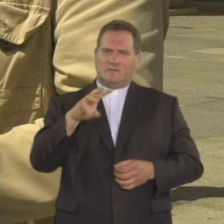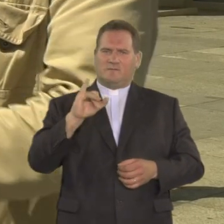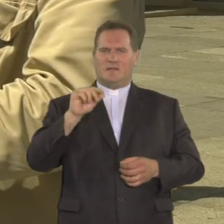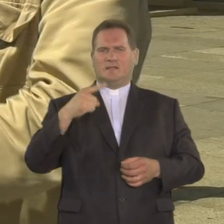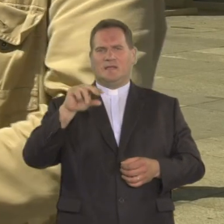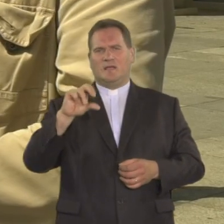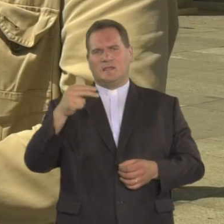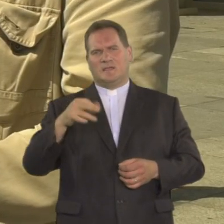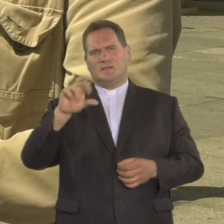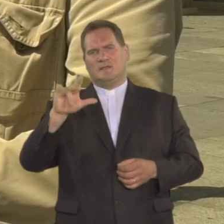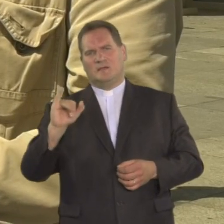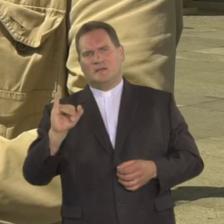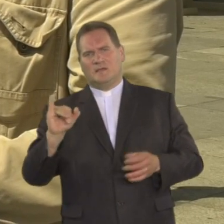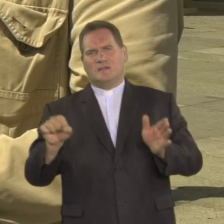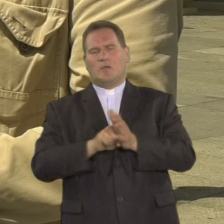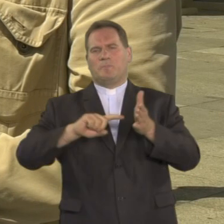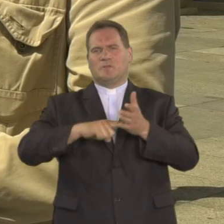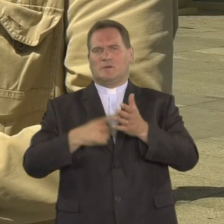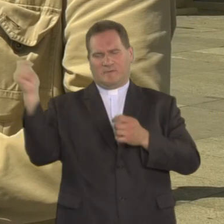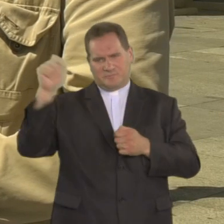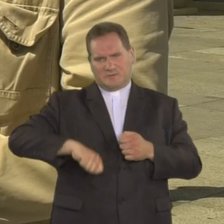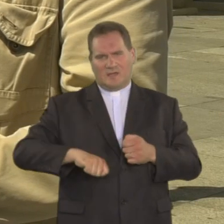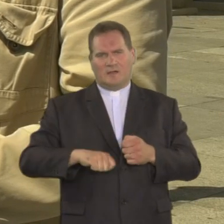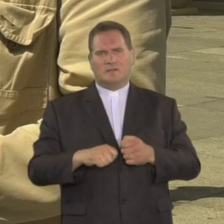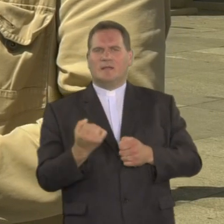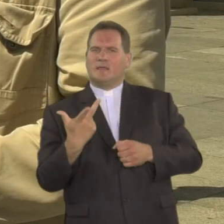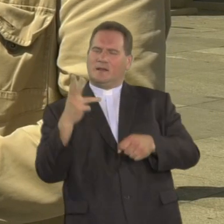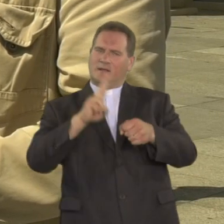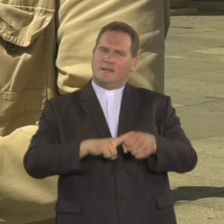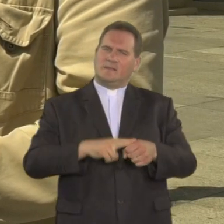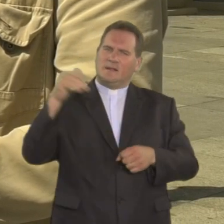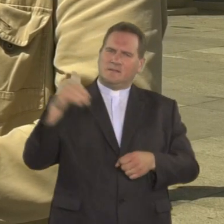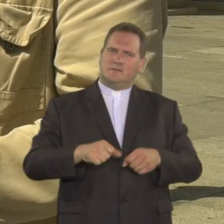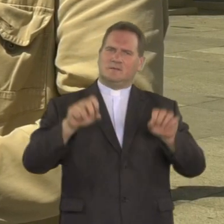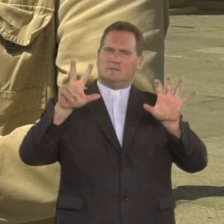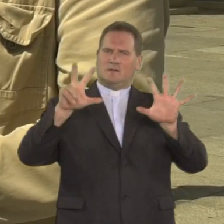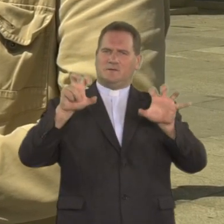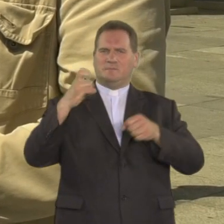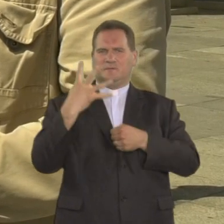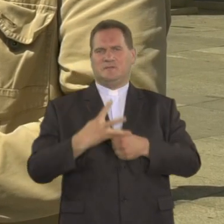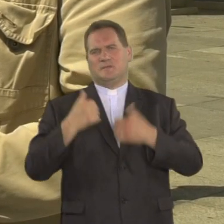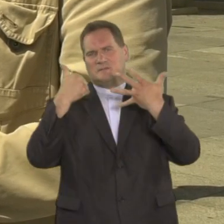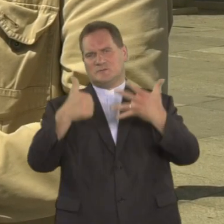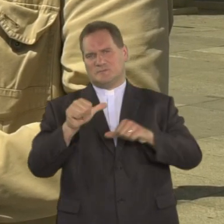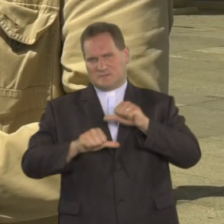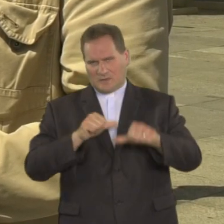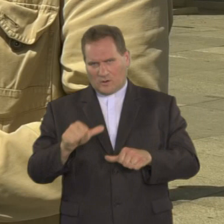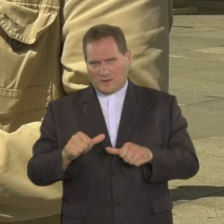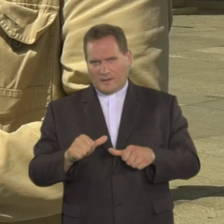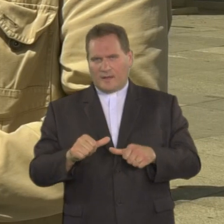warszawsko-wiedeńskiej wjechał na dworzec w Piotrkowie? Tak, dat tych jest kilka, ale był to rok 1846 i